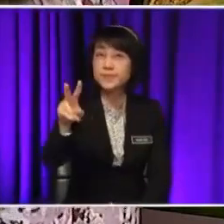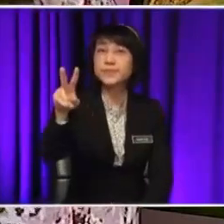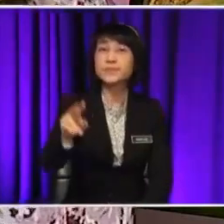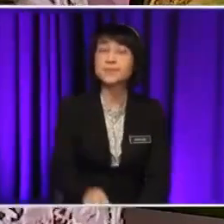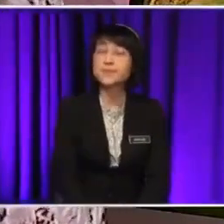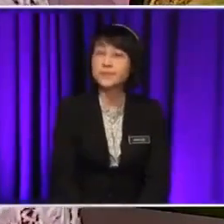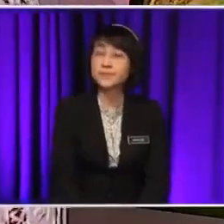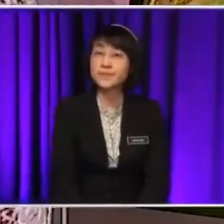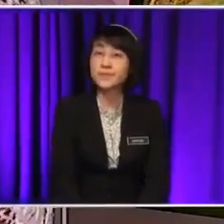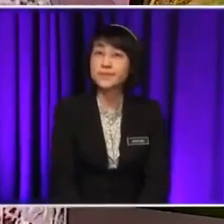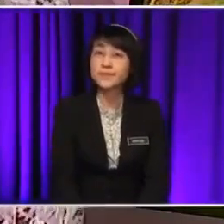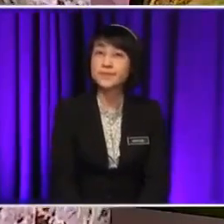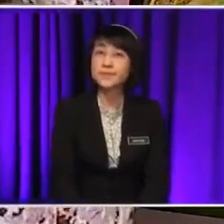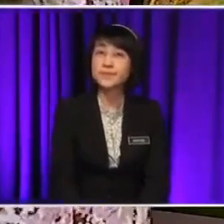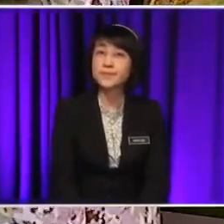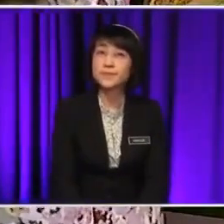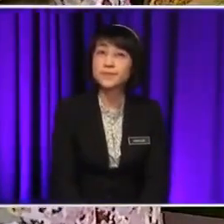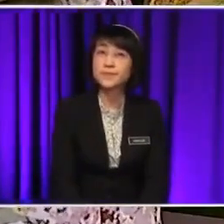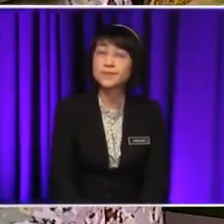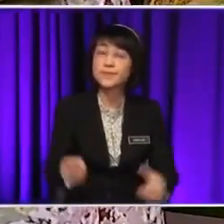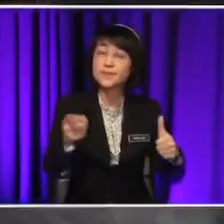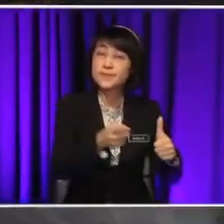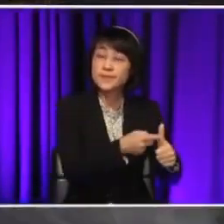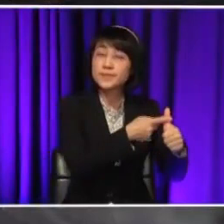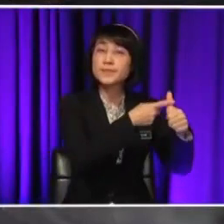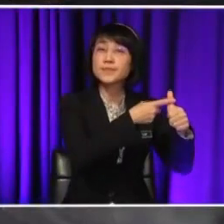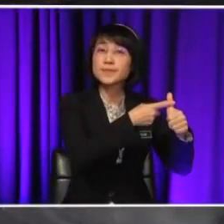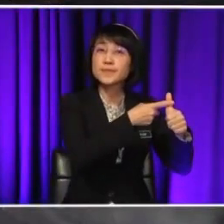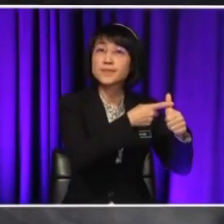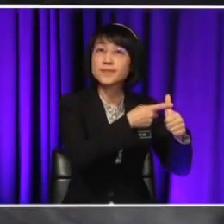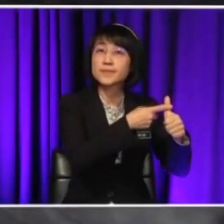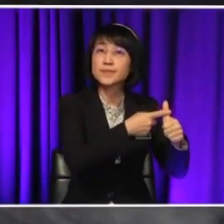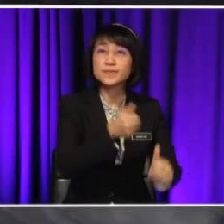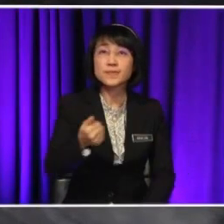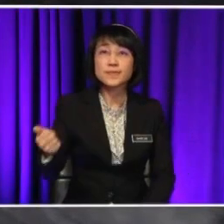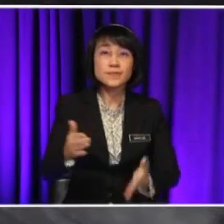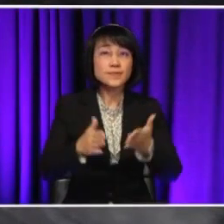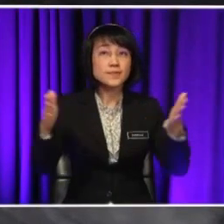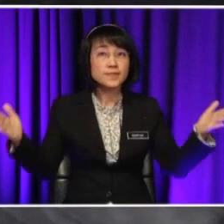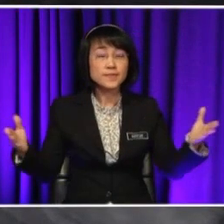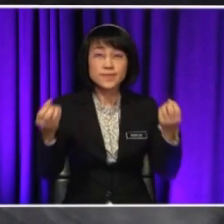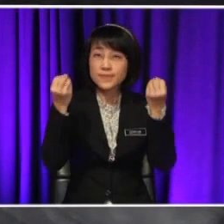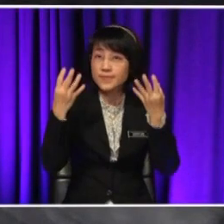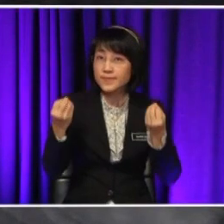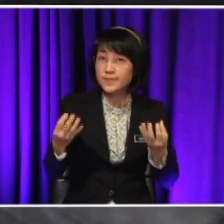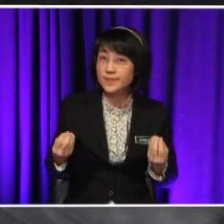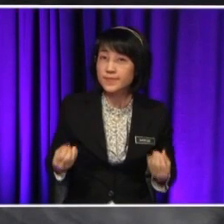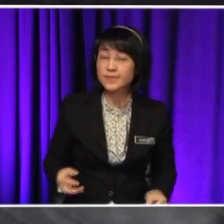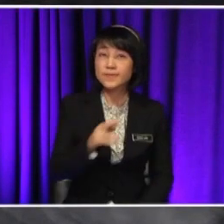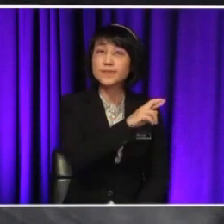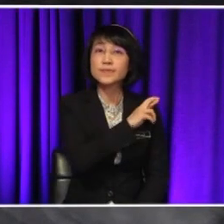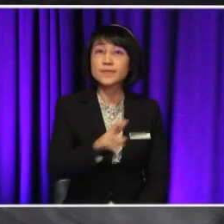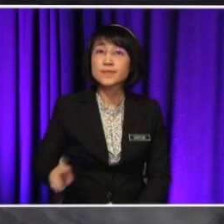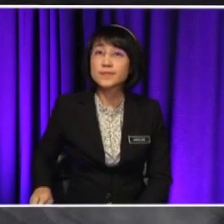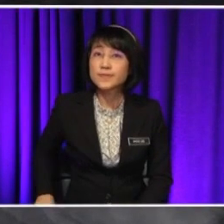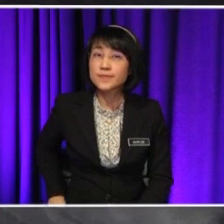Okey. Kita tengok yang pertama. Alat kebesaran dan perhiasan diraja.